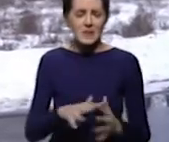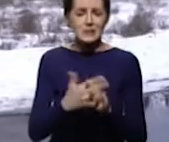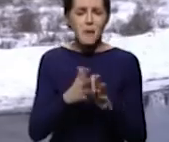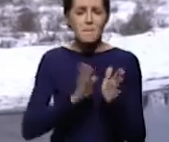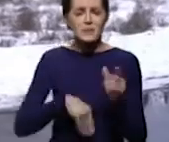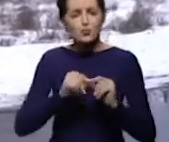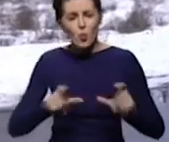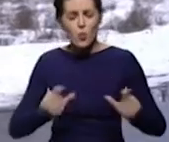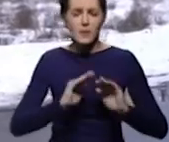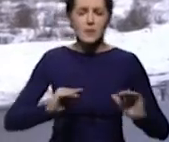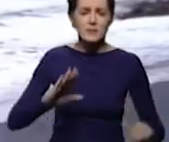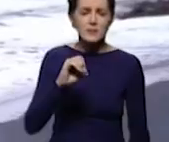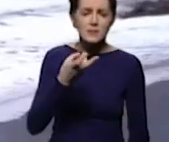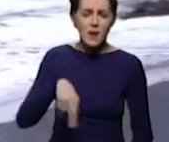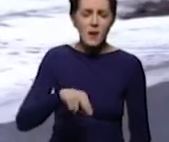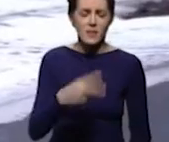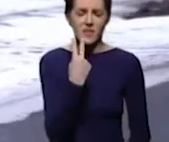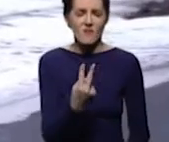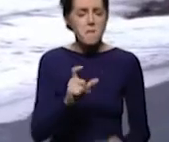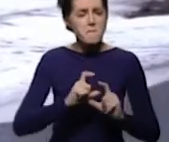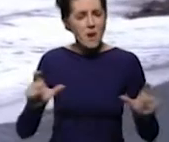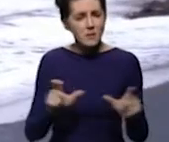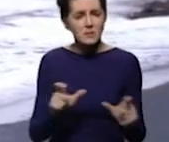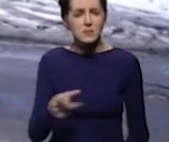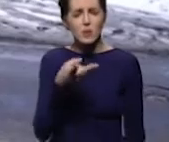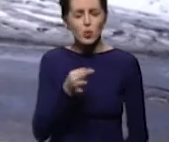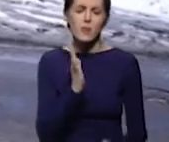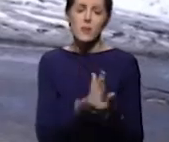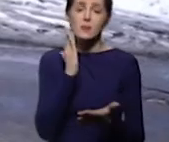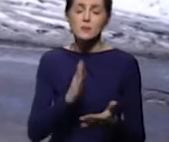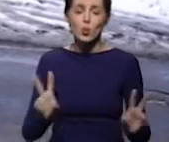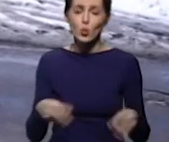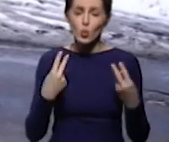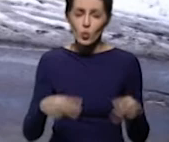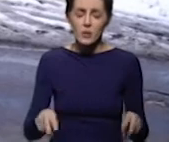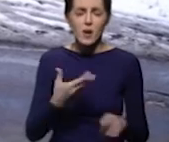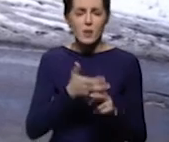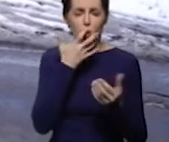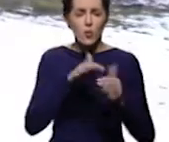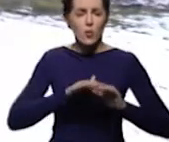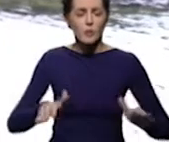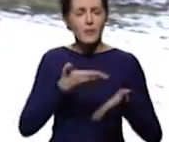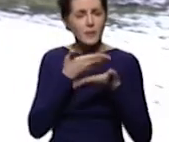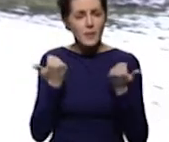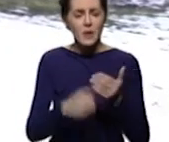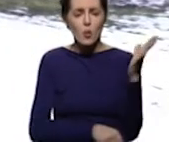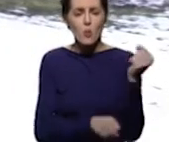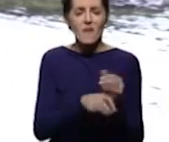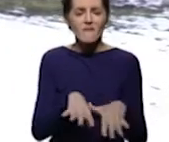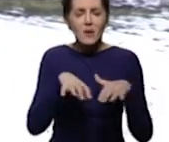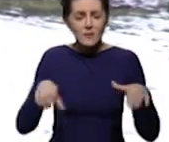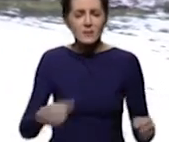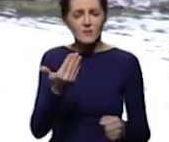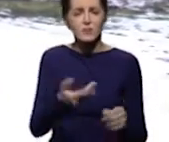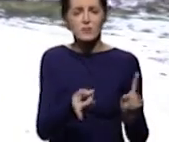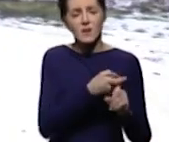школи, дитячого садочка з двома магазинами, проте з клубом. Будівля не опалюється. До комунальної власності її, можливо,